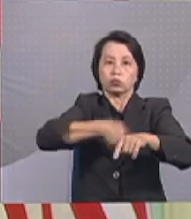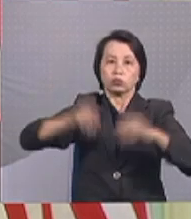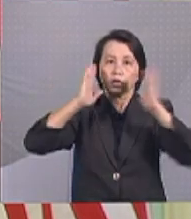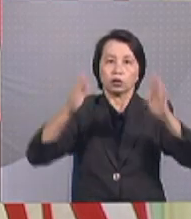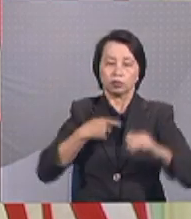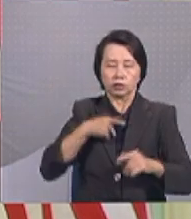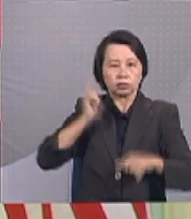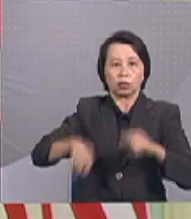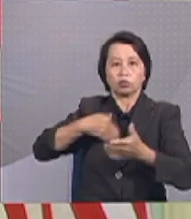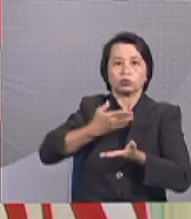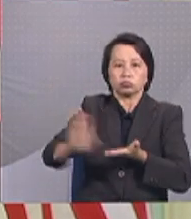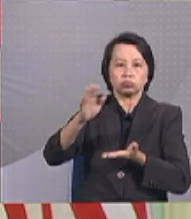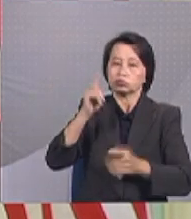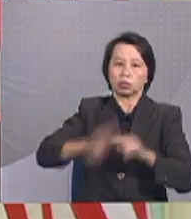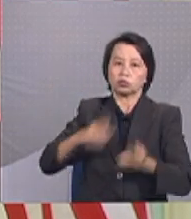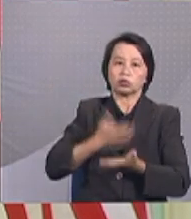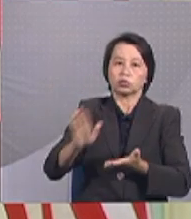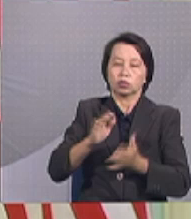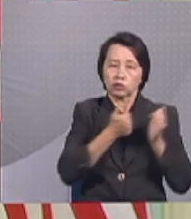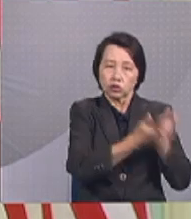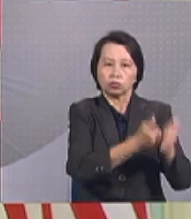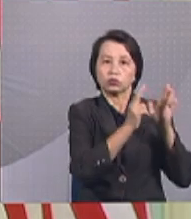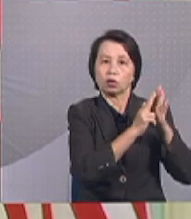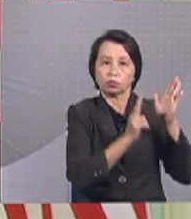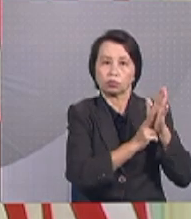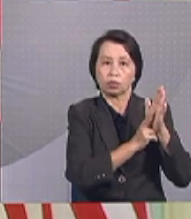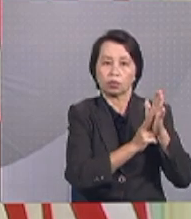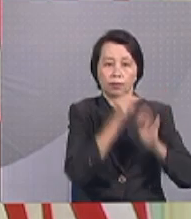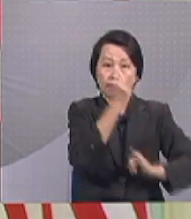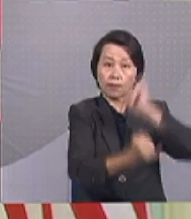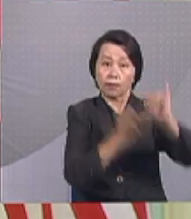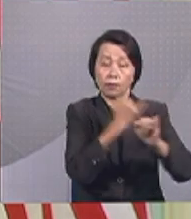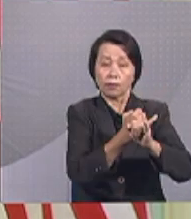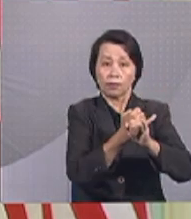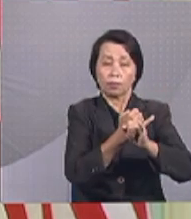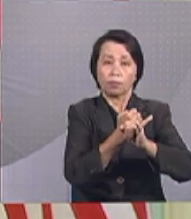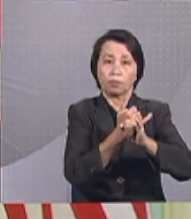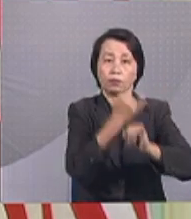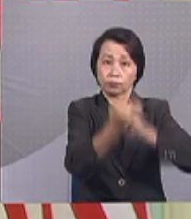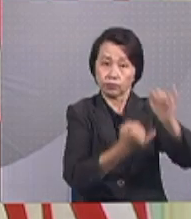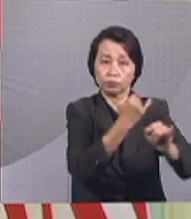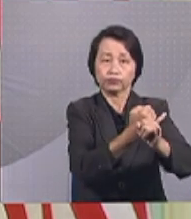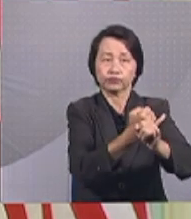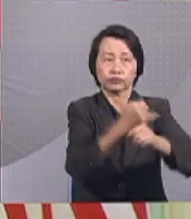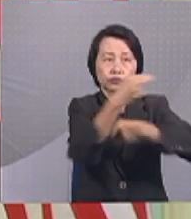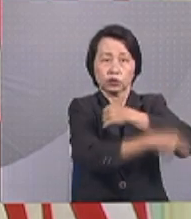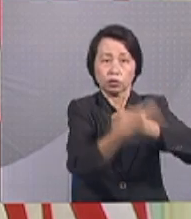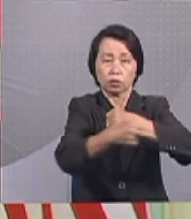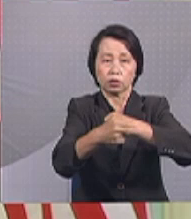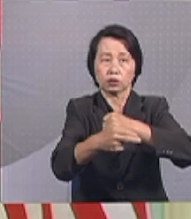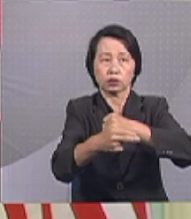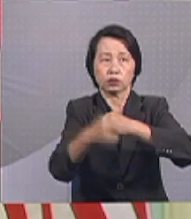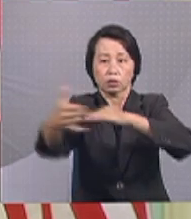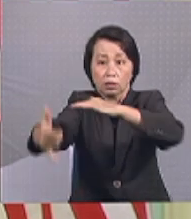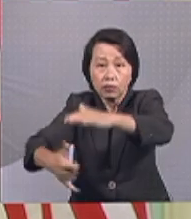kita tidak boleh usir mereka lagi. Kerana dari segi undang-undang, antarabangsanya negara yang yang dimasuki oleh